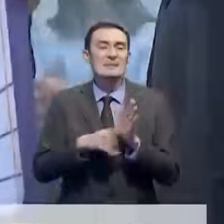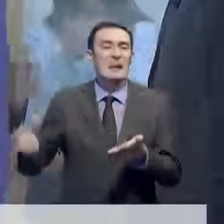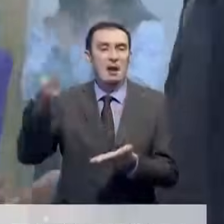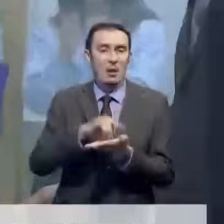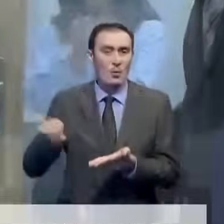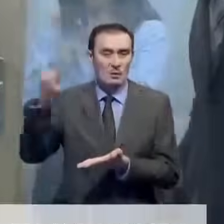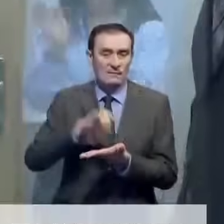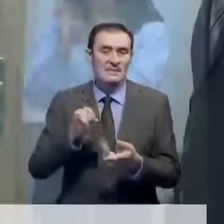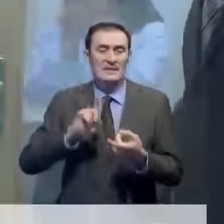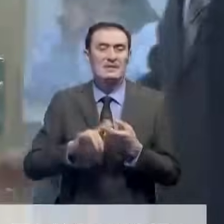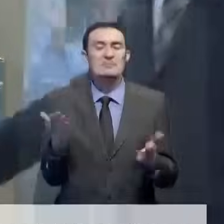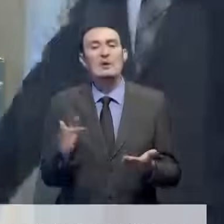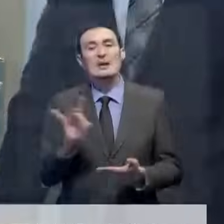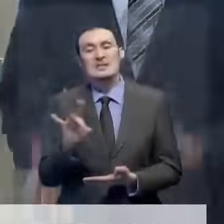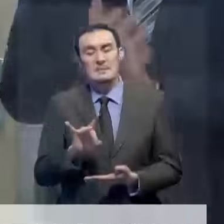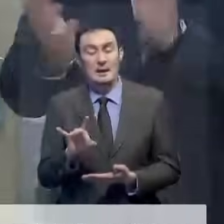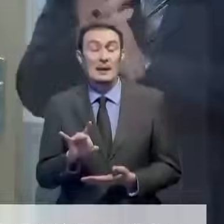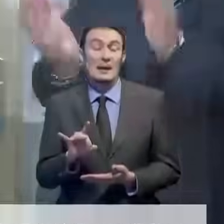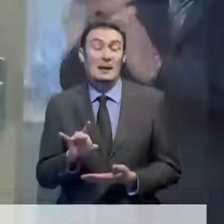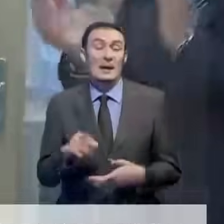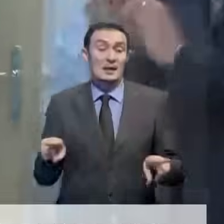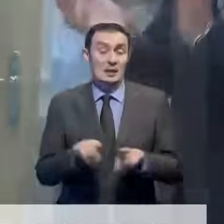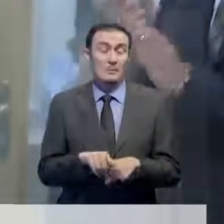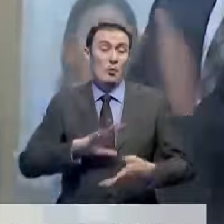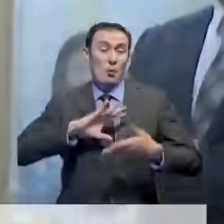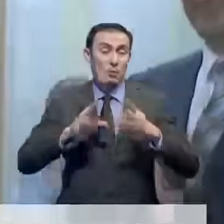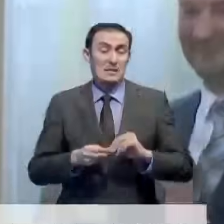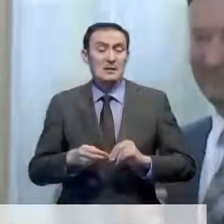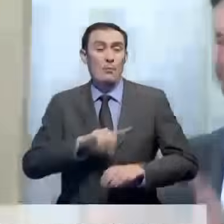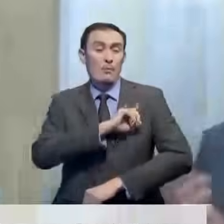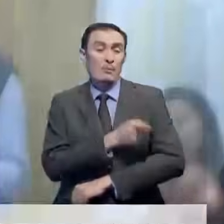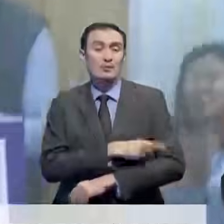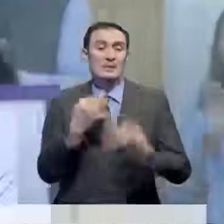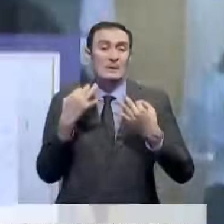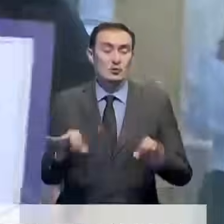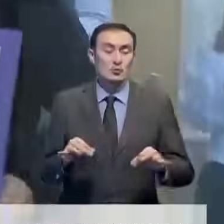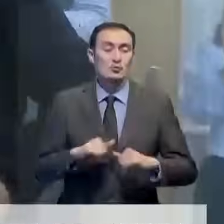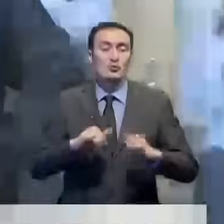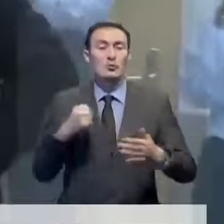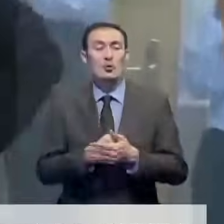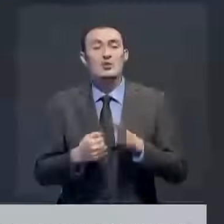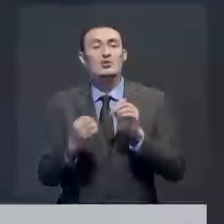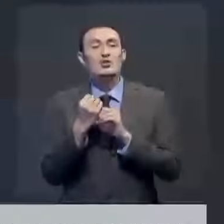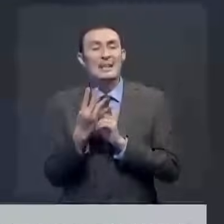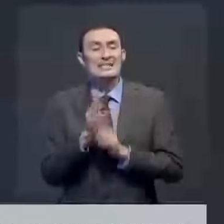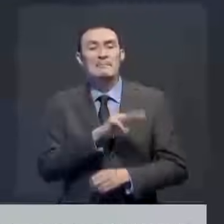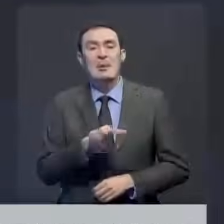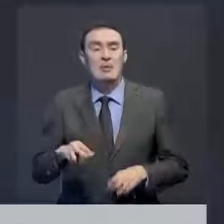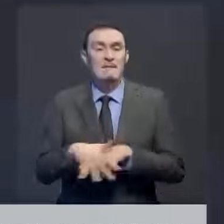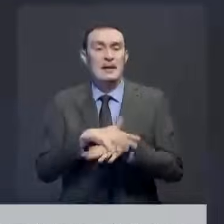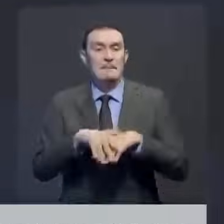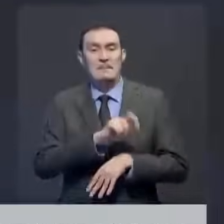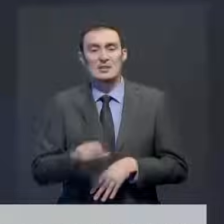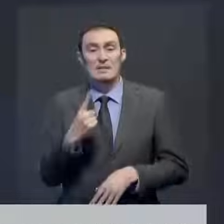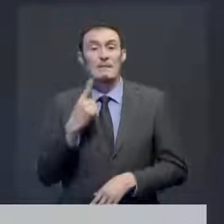самолетов, в зависимости от размера и типа борта. Таким образом, общая пропускная способность увеличится до 14 миллионов